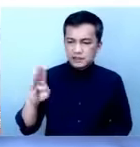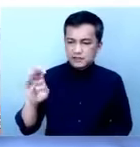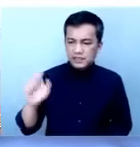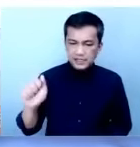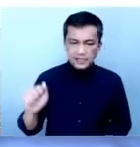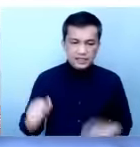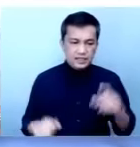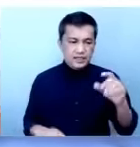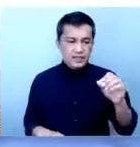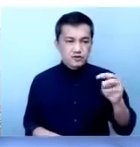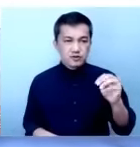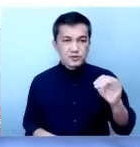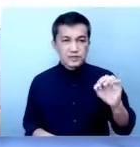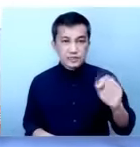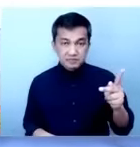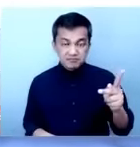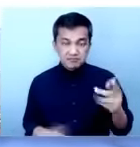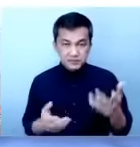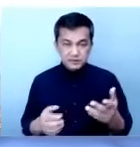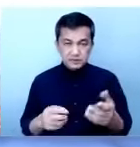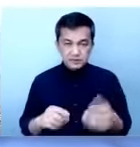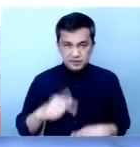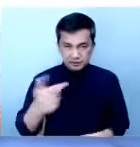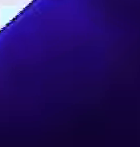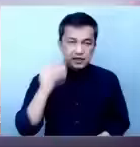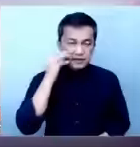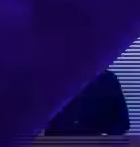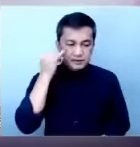mainit na chika sa report ni MJ Marfori.